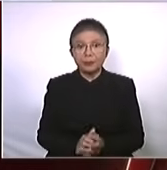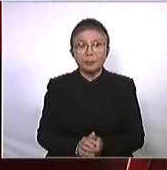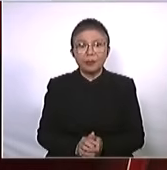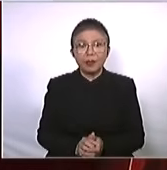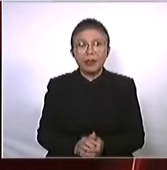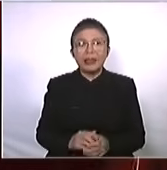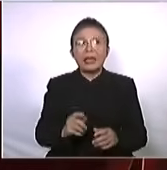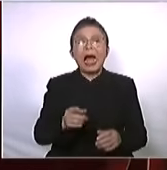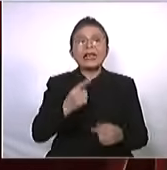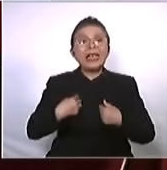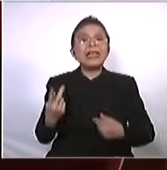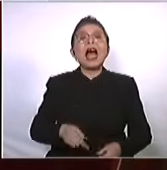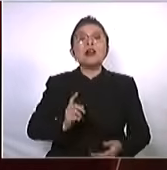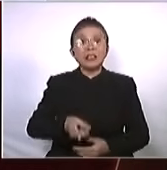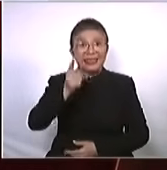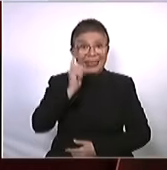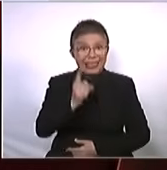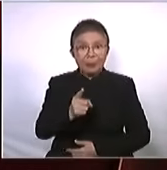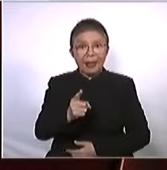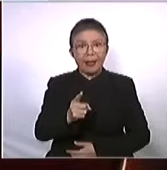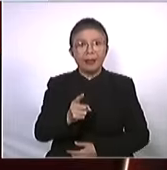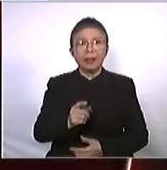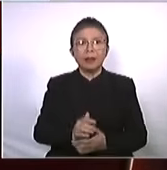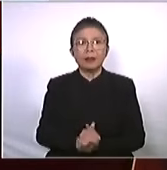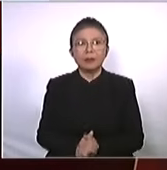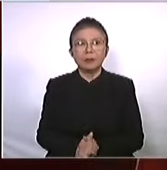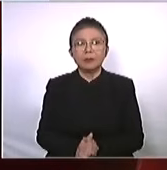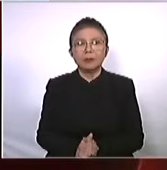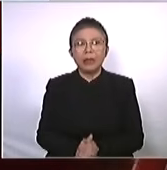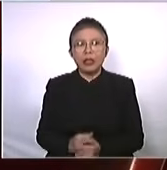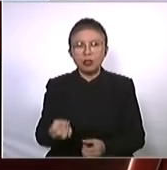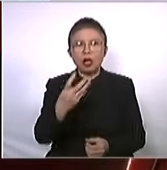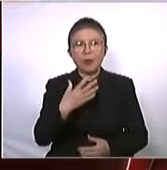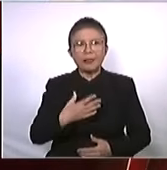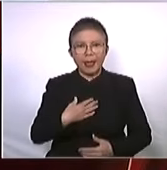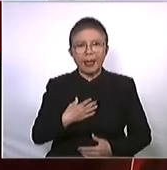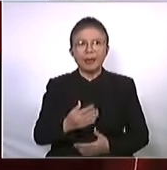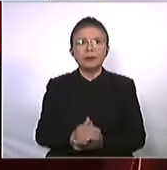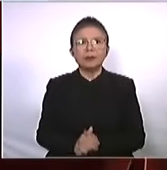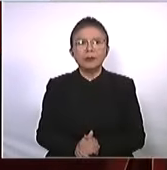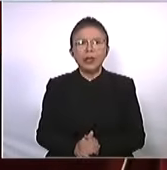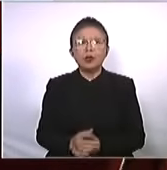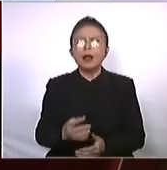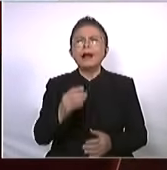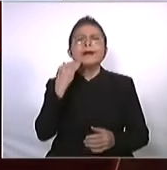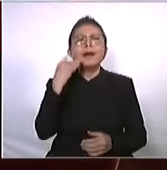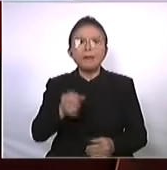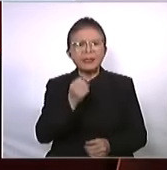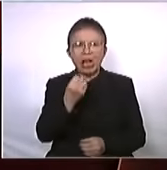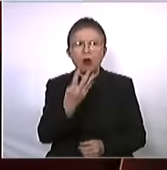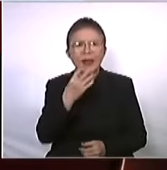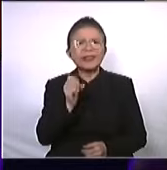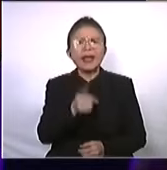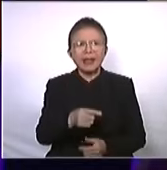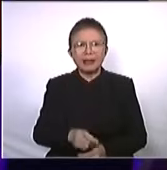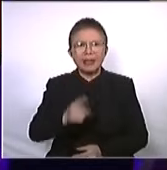keluarnya itu kedisiplinan kita menegakkan Aturan itu saja saya kira jawaban yang yang menurut saya simpel dan tepat selesai